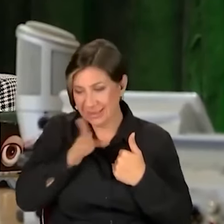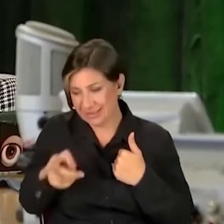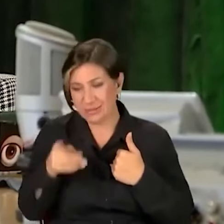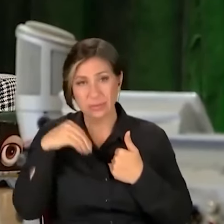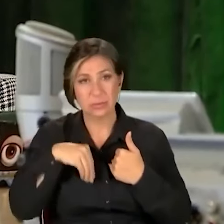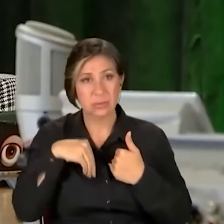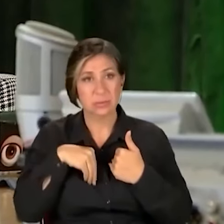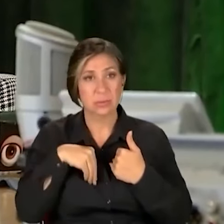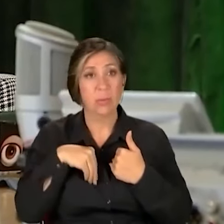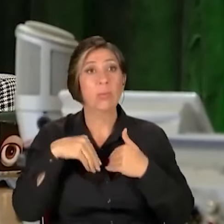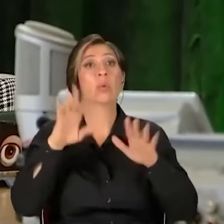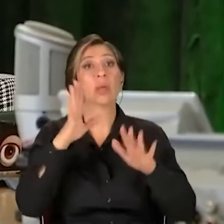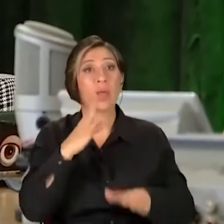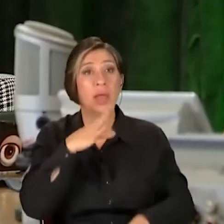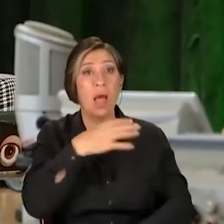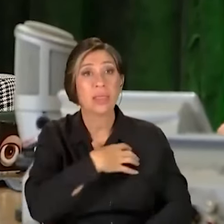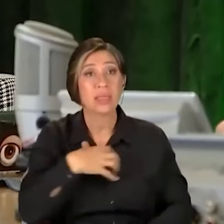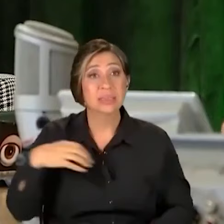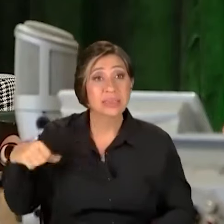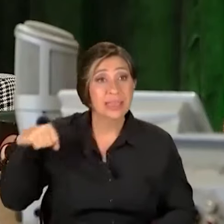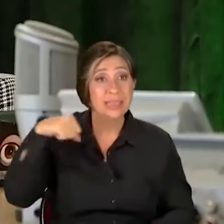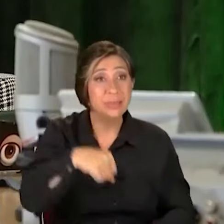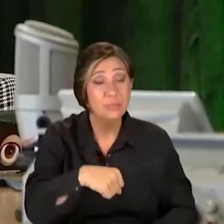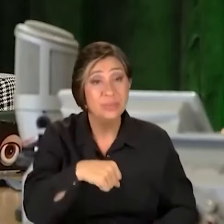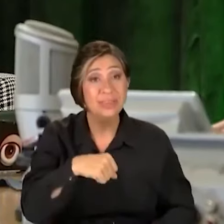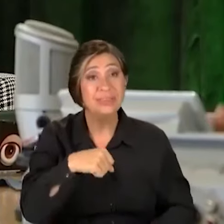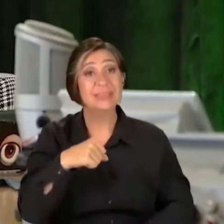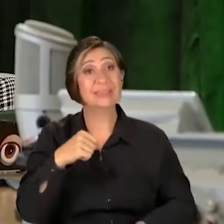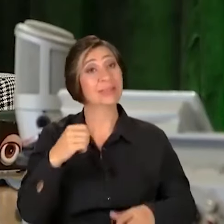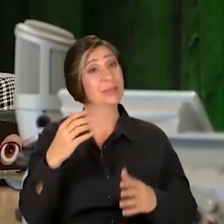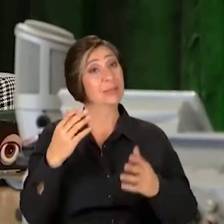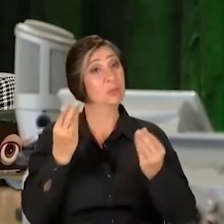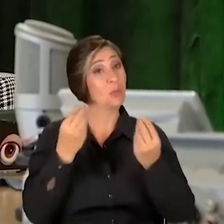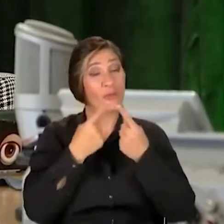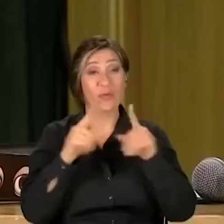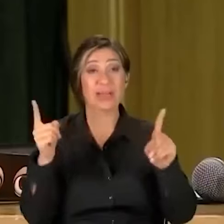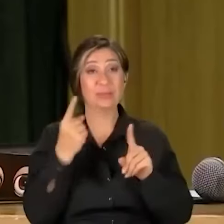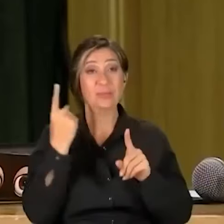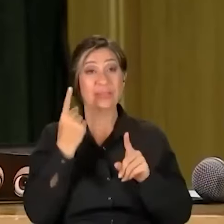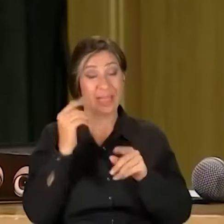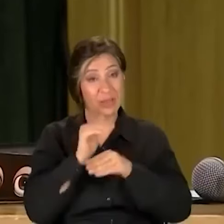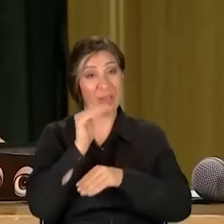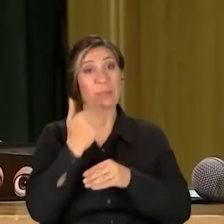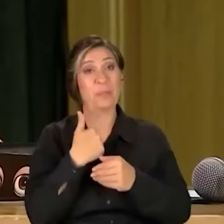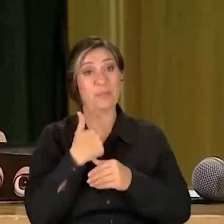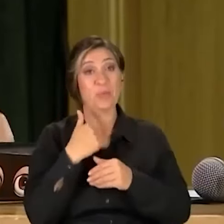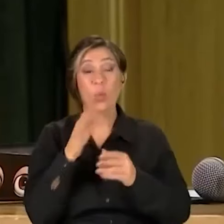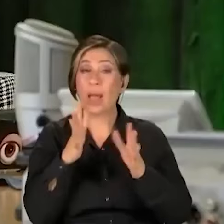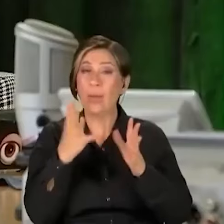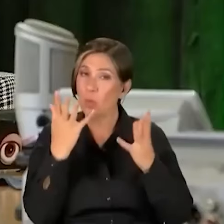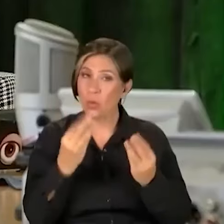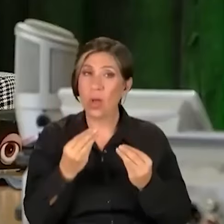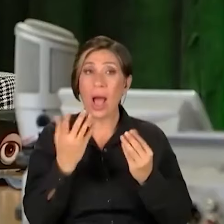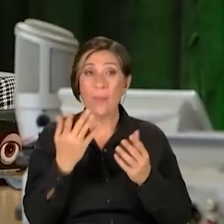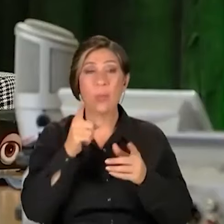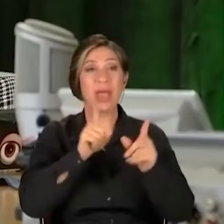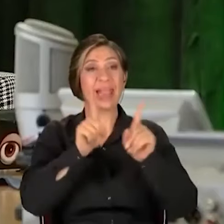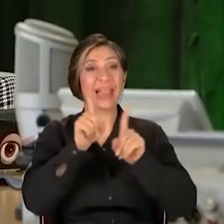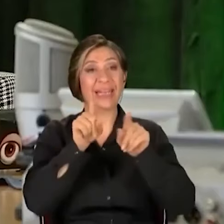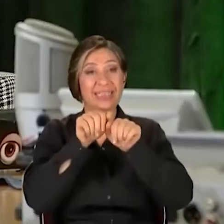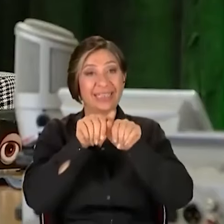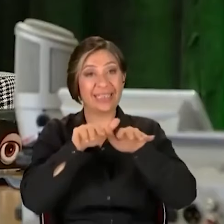çocuğu. Meğerse o annesini getirmiş. Yani öyle bir şey yaşamıştım çok 2007'de. Çok garip oluyor ama bu